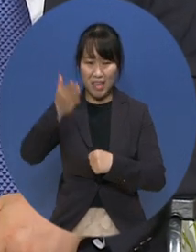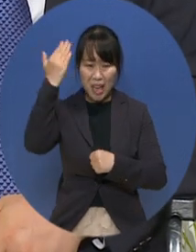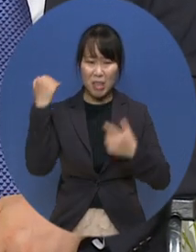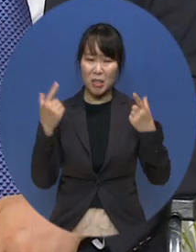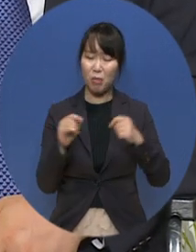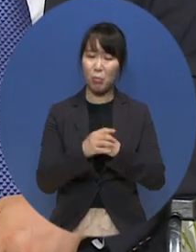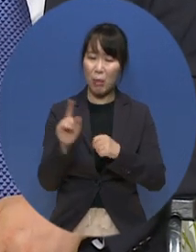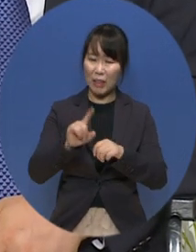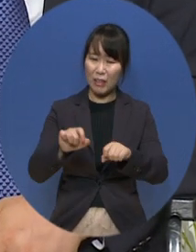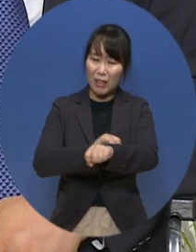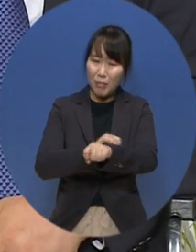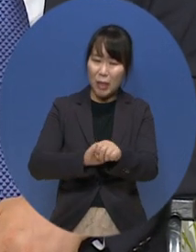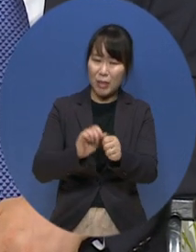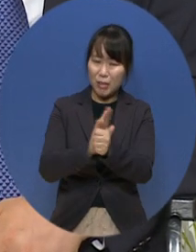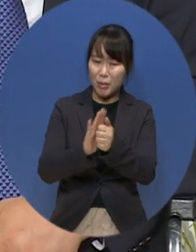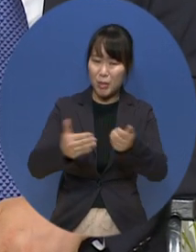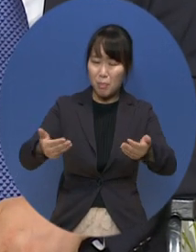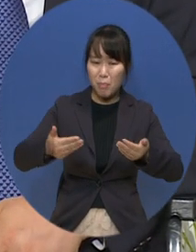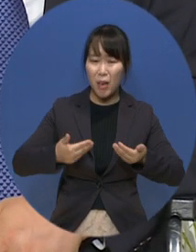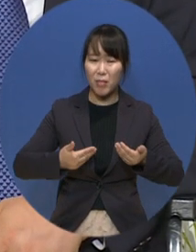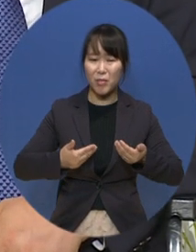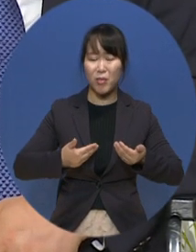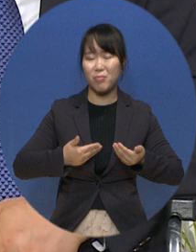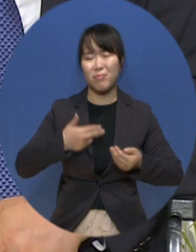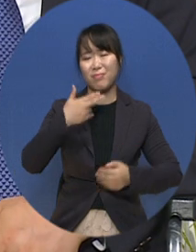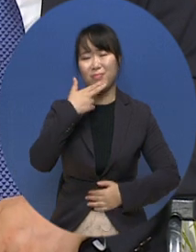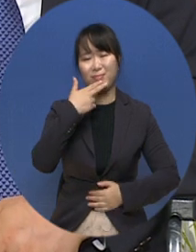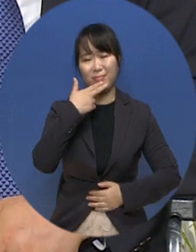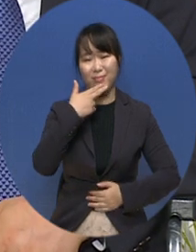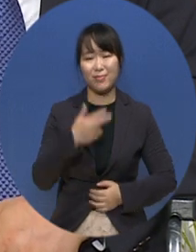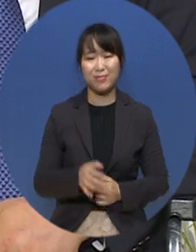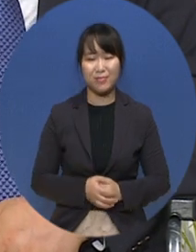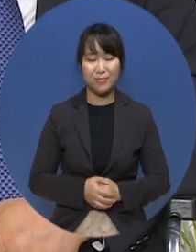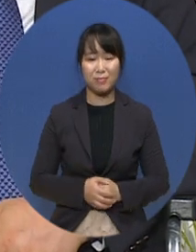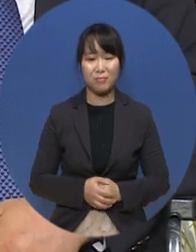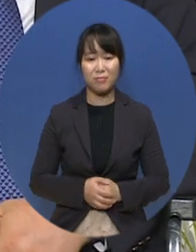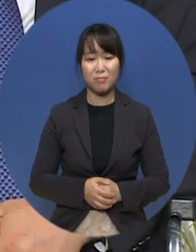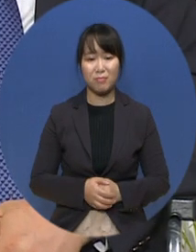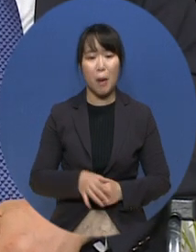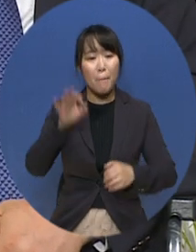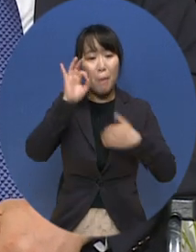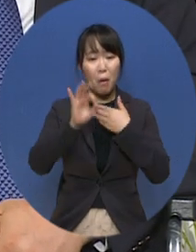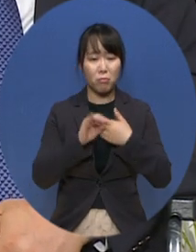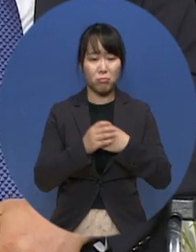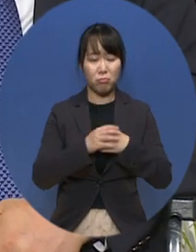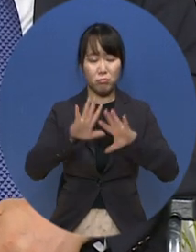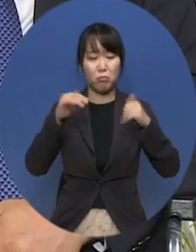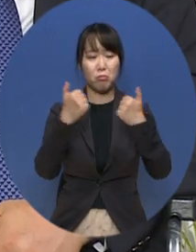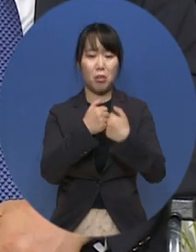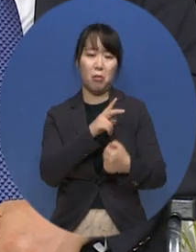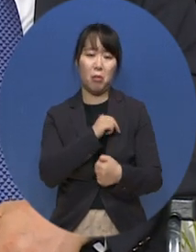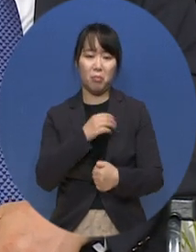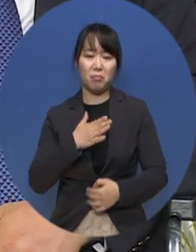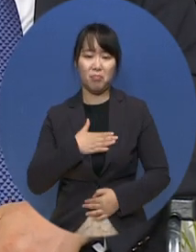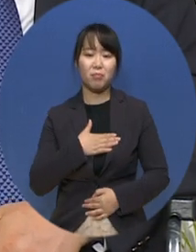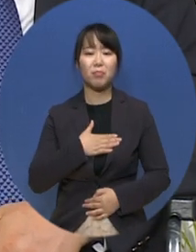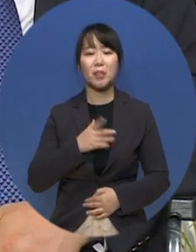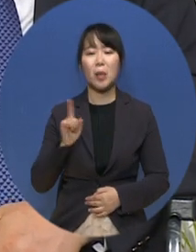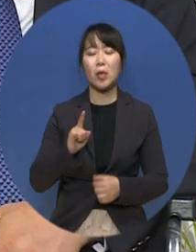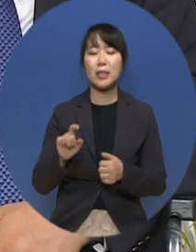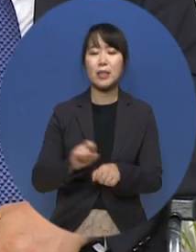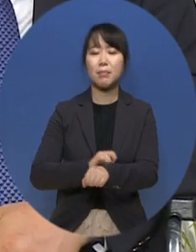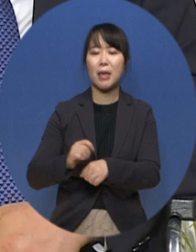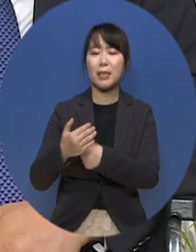4 또 특별한 서비스를 받는 좋은 없을 겁니다 아 괜히 마리에게 국회의원 자신이 에 둔